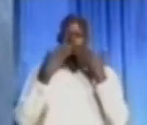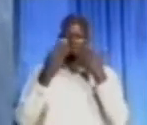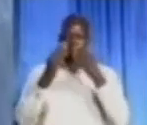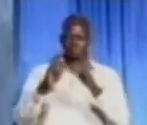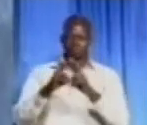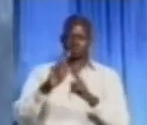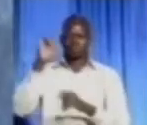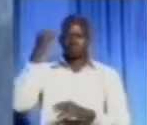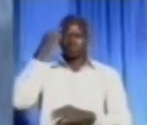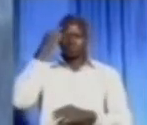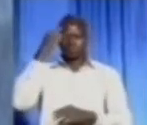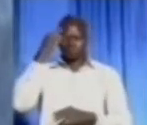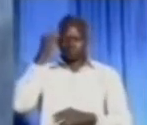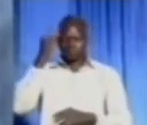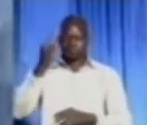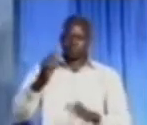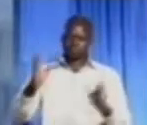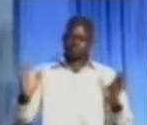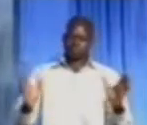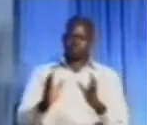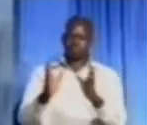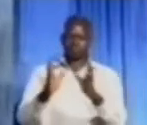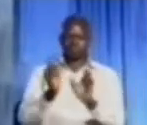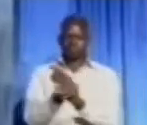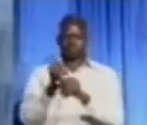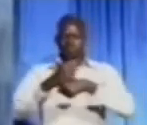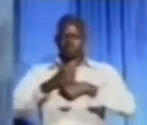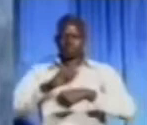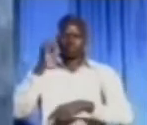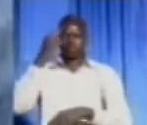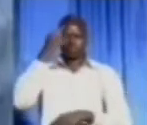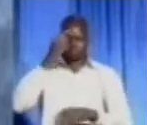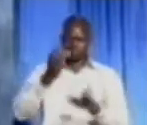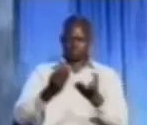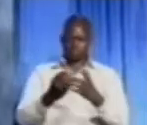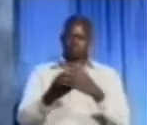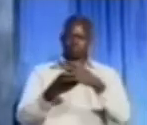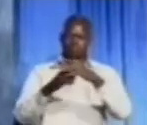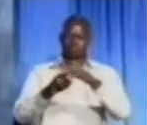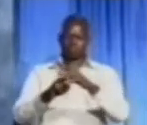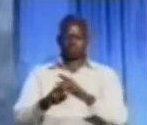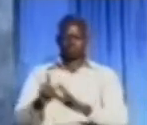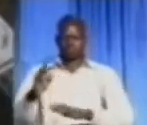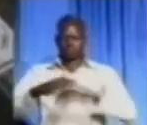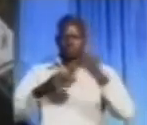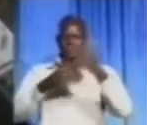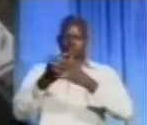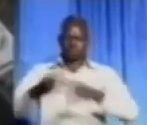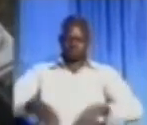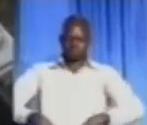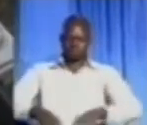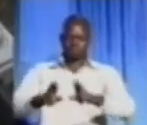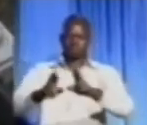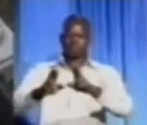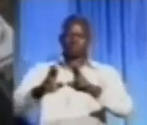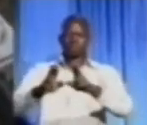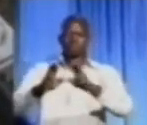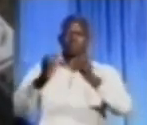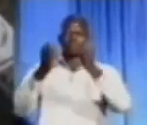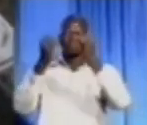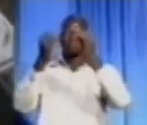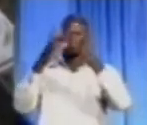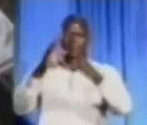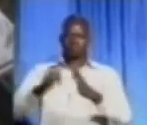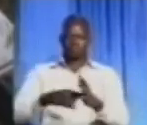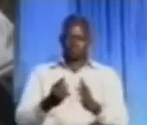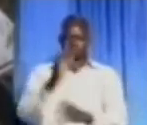et je loue l'initiative que le gouvernement vient de prendre pour l'initiative de cette voie-là. Si toutefois l'axe de